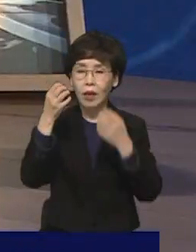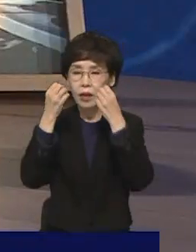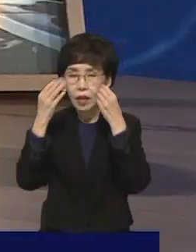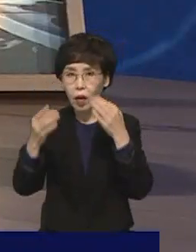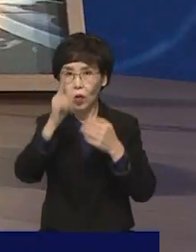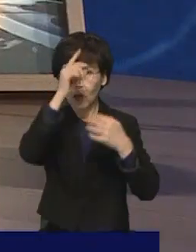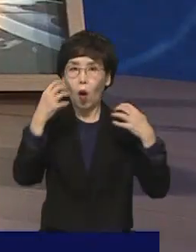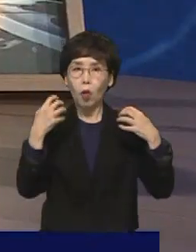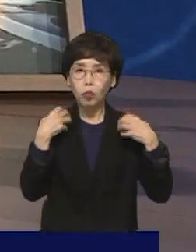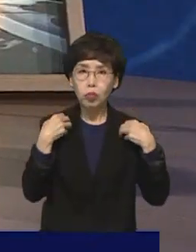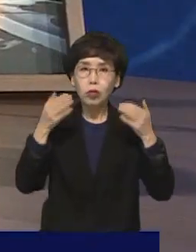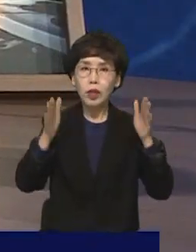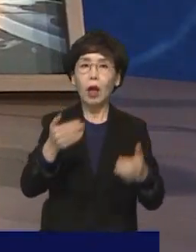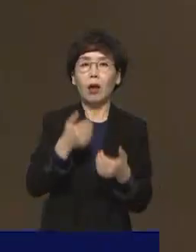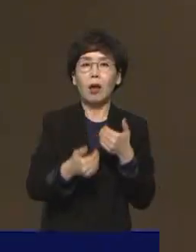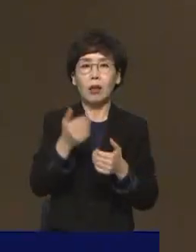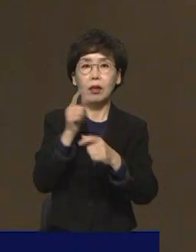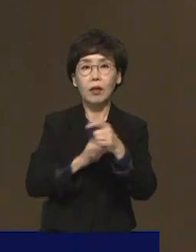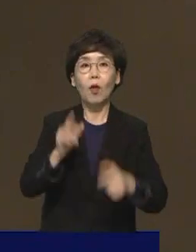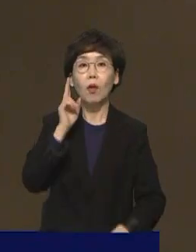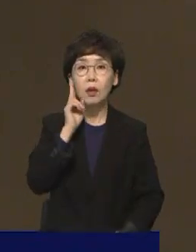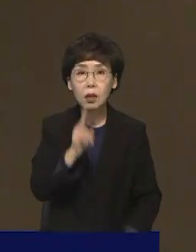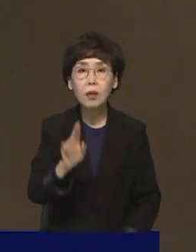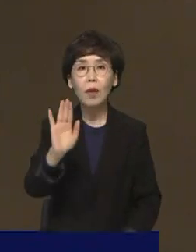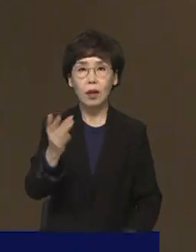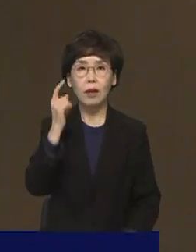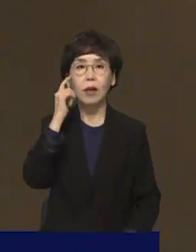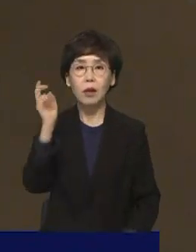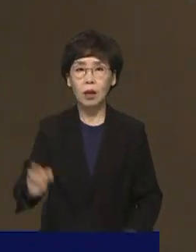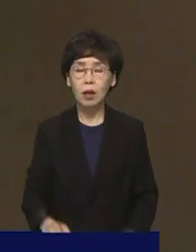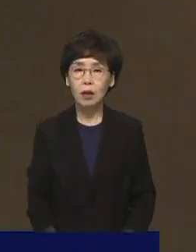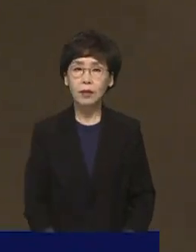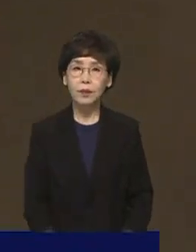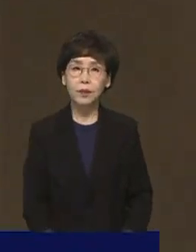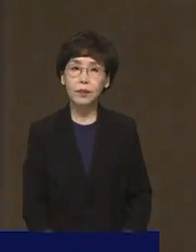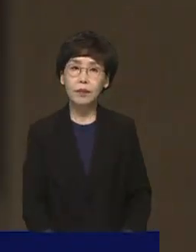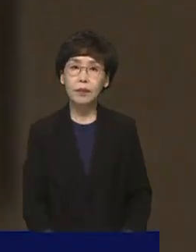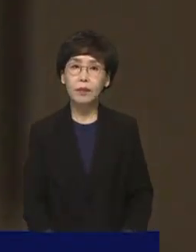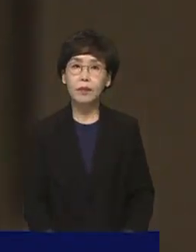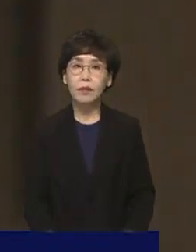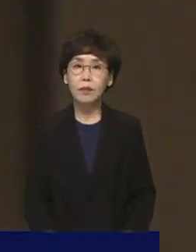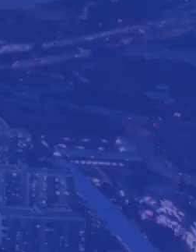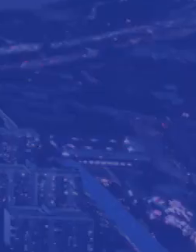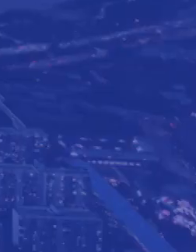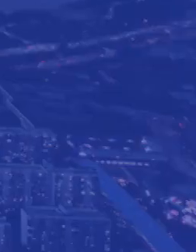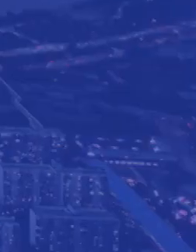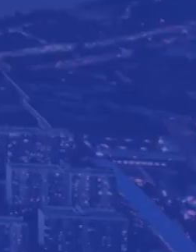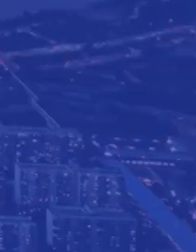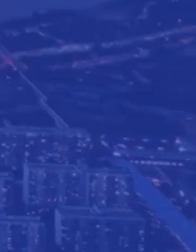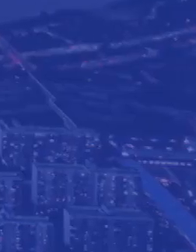갈등 향상도 더욱 격화할 것으로 전망됩니다 SBS 기막힌다